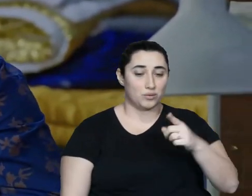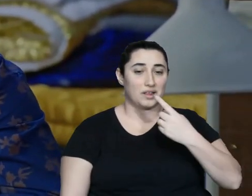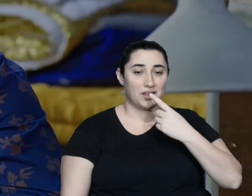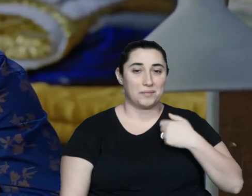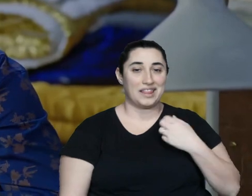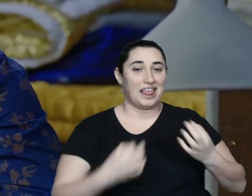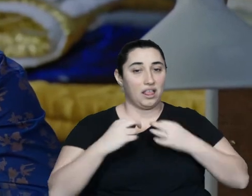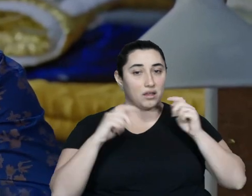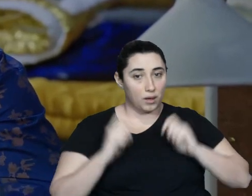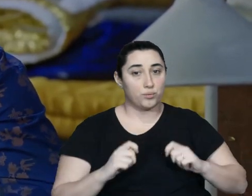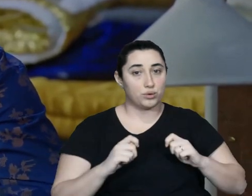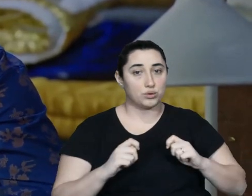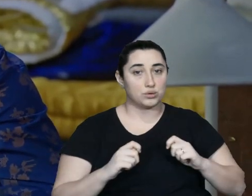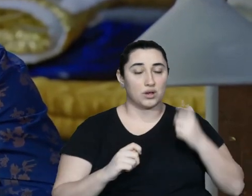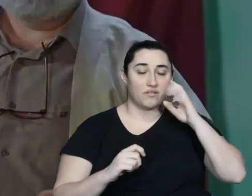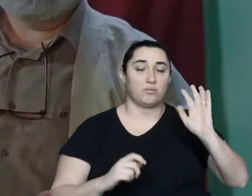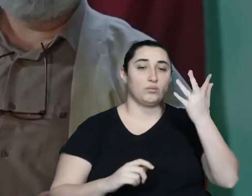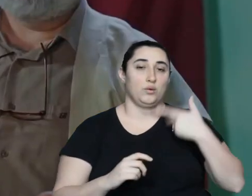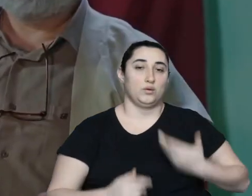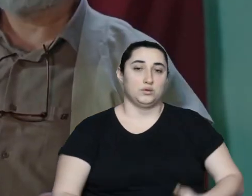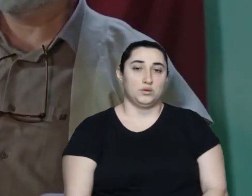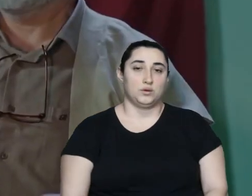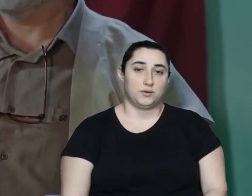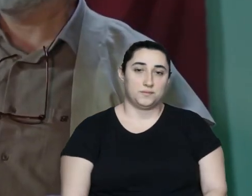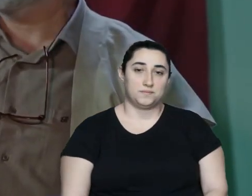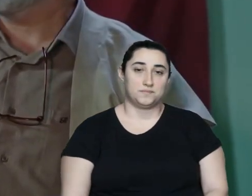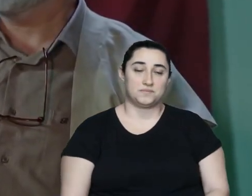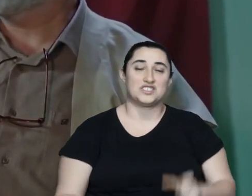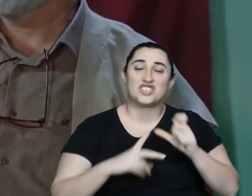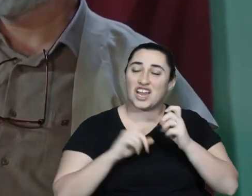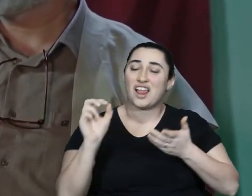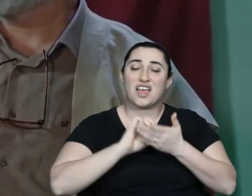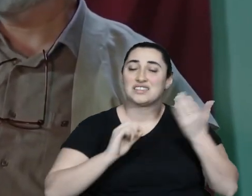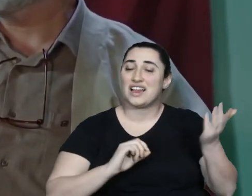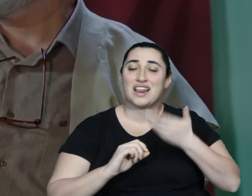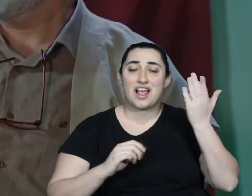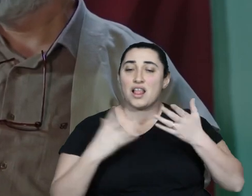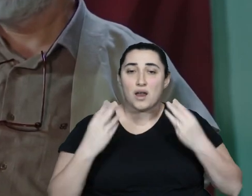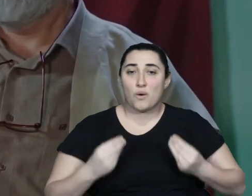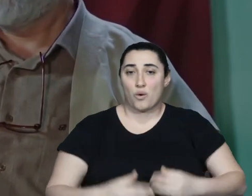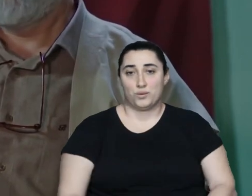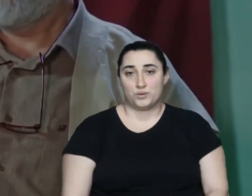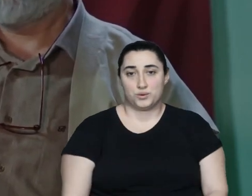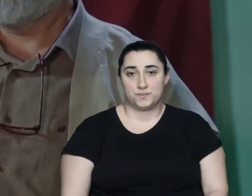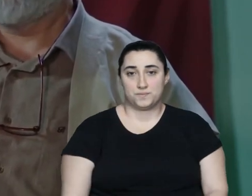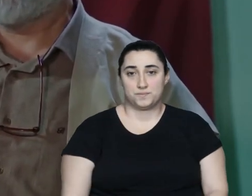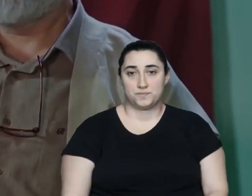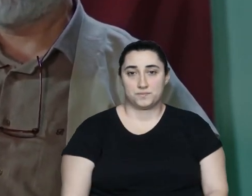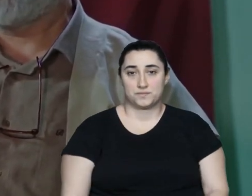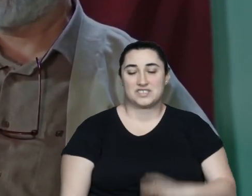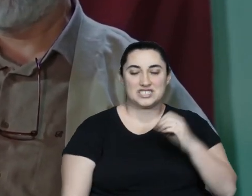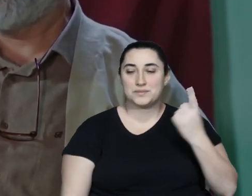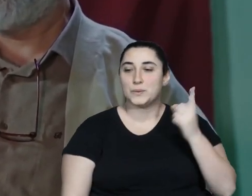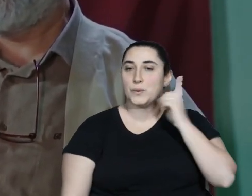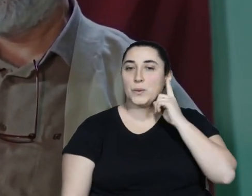böyle voltajı komple gidiyor ya. Ne şairler ne yazarlar gelip geçti santral. Hiçbirinde